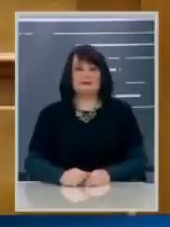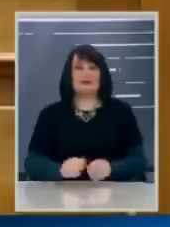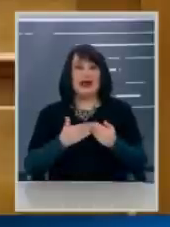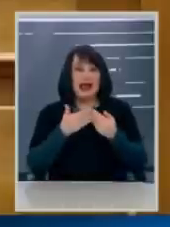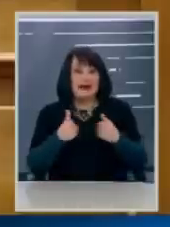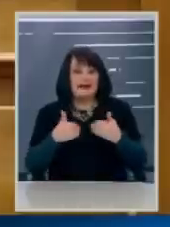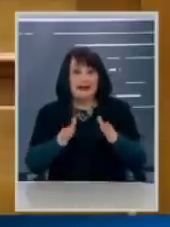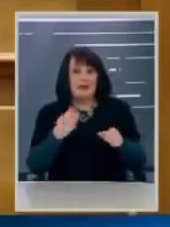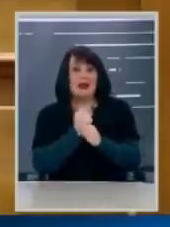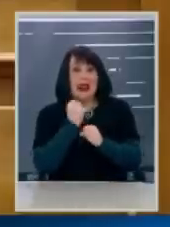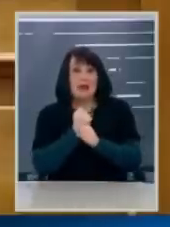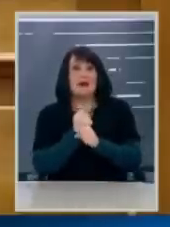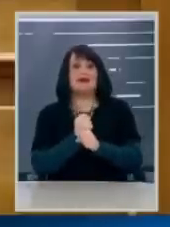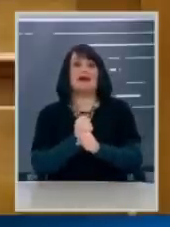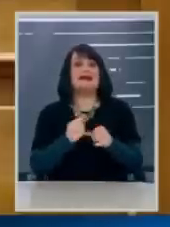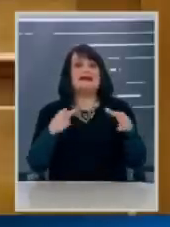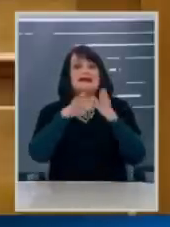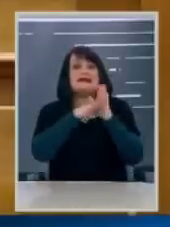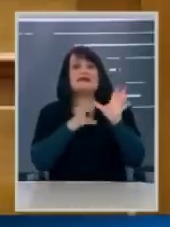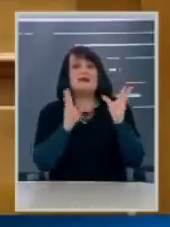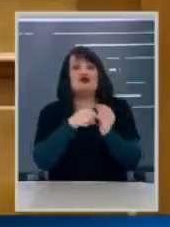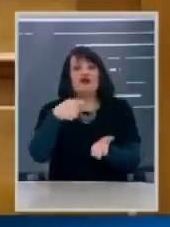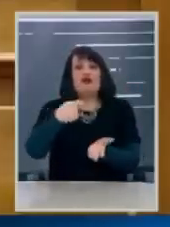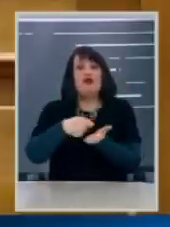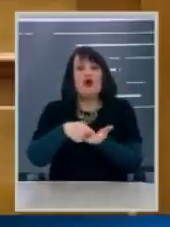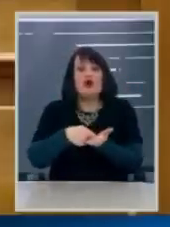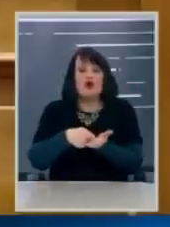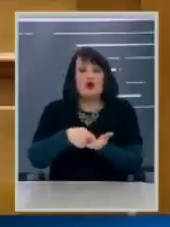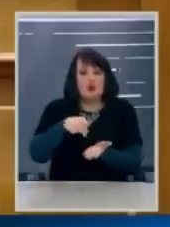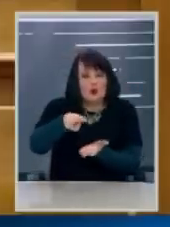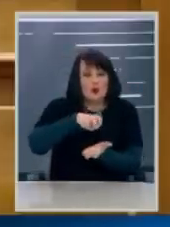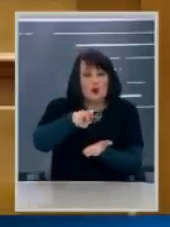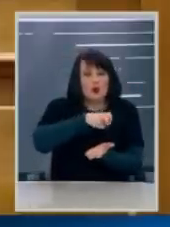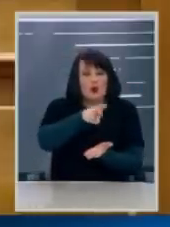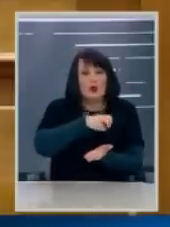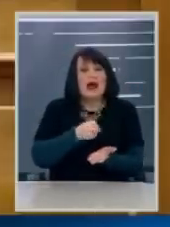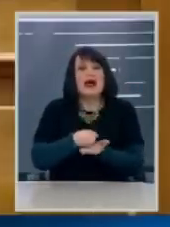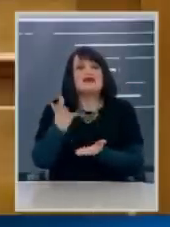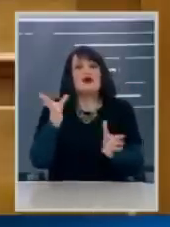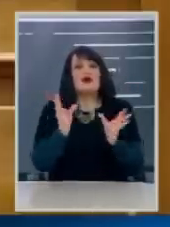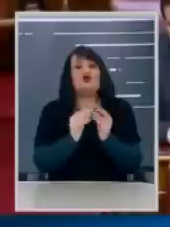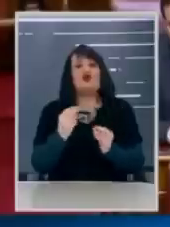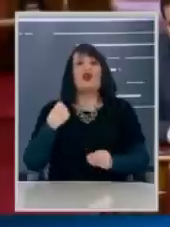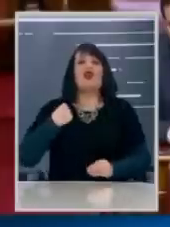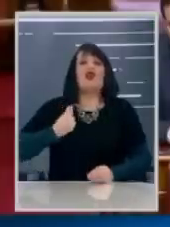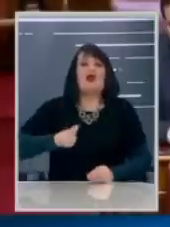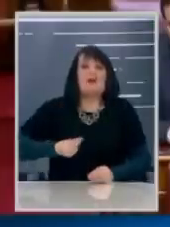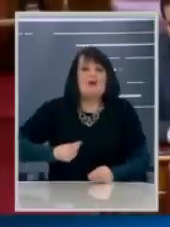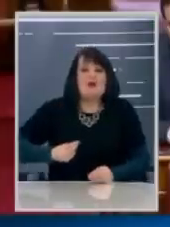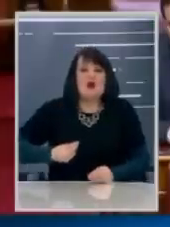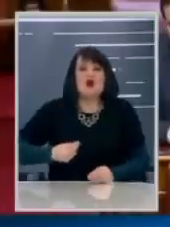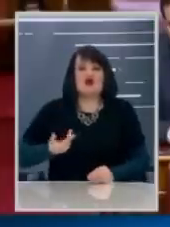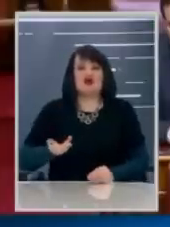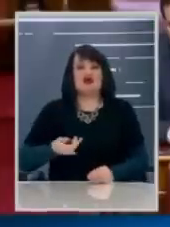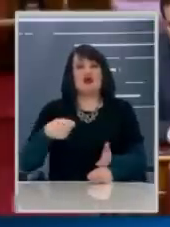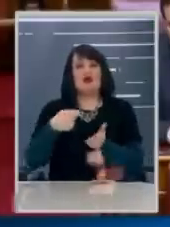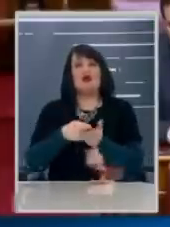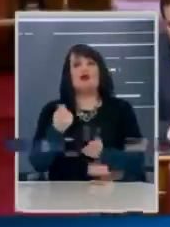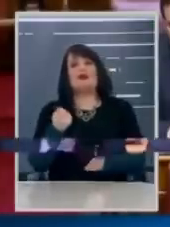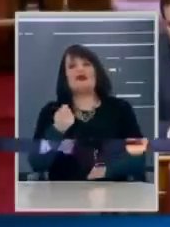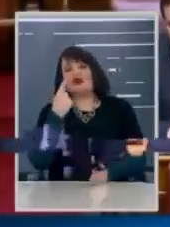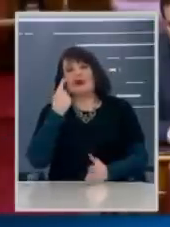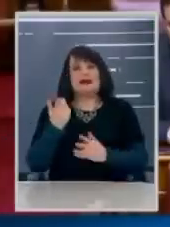το να φτιάνεις φοροεισπρακτικό σύστημα, το να βάζεις αξιολογήσεις στο δημόσιο για να μειώσεις το νεκρό φορτίο των μισθών του δημοσίου